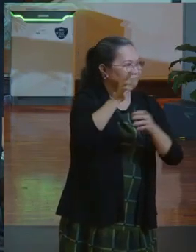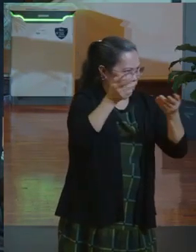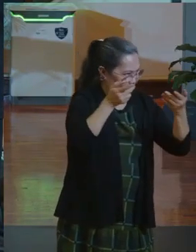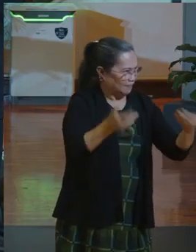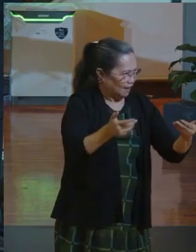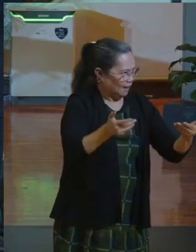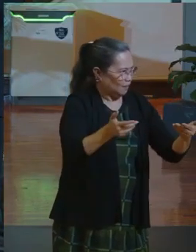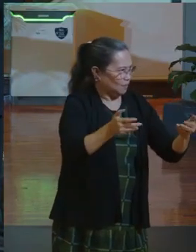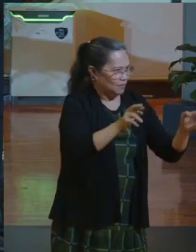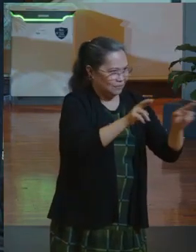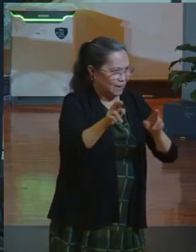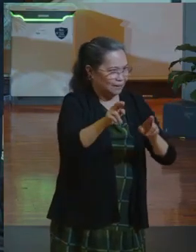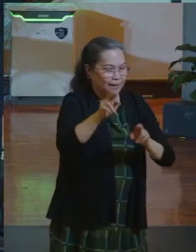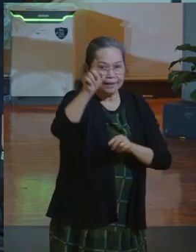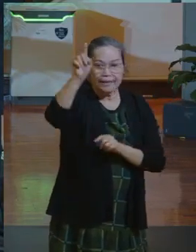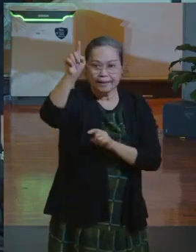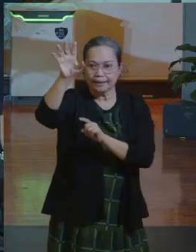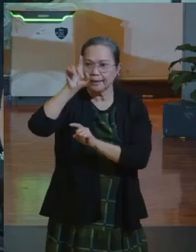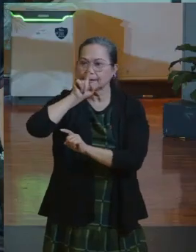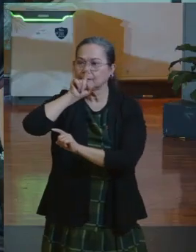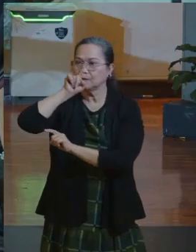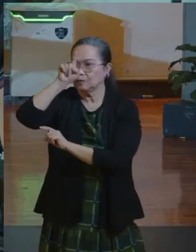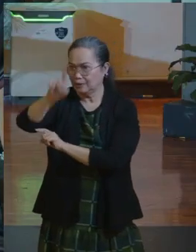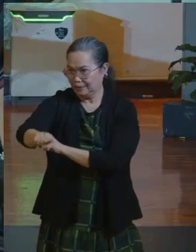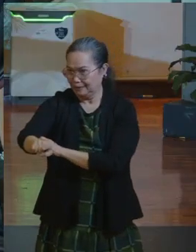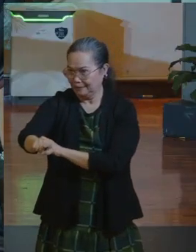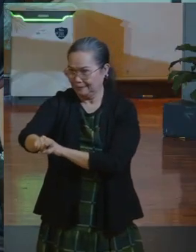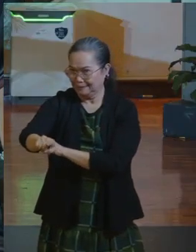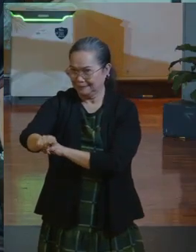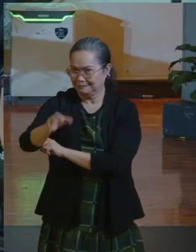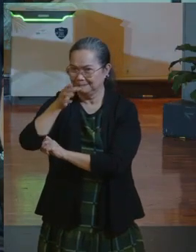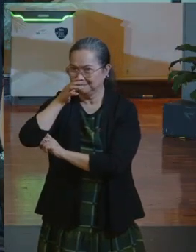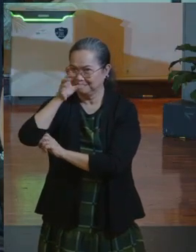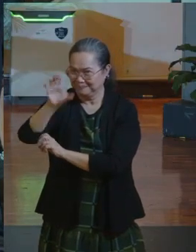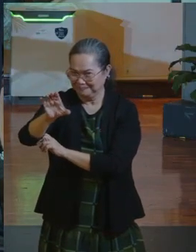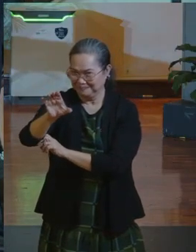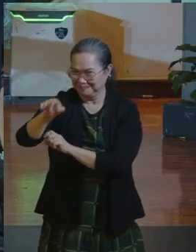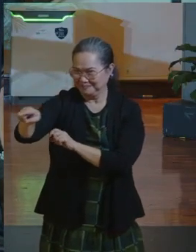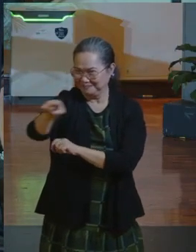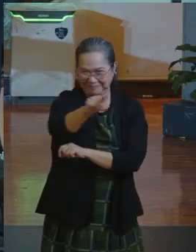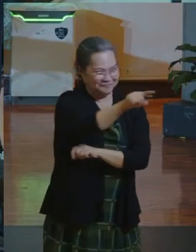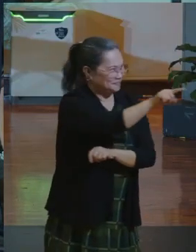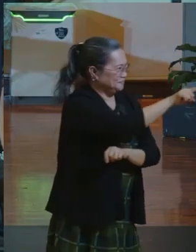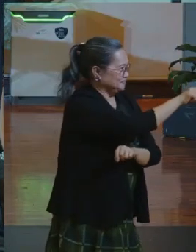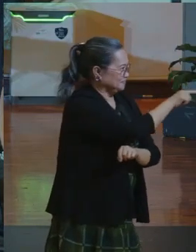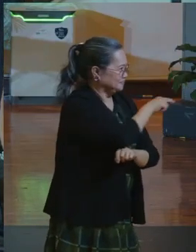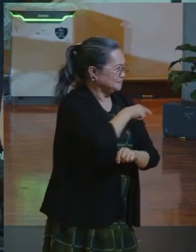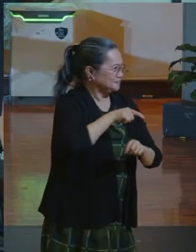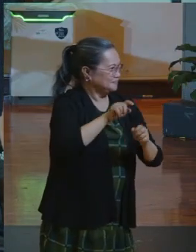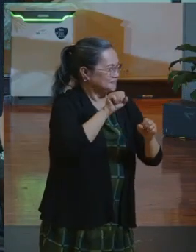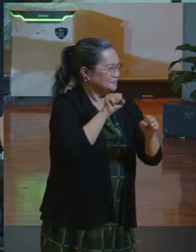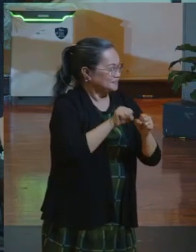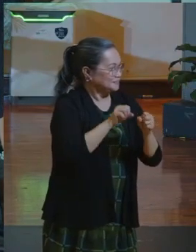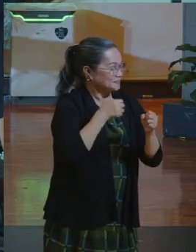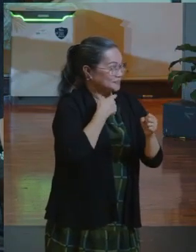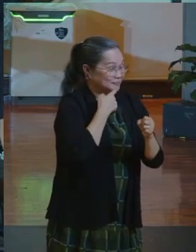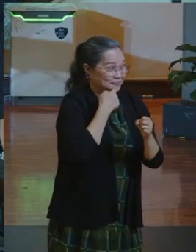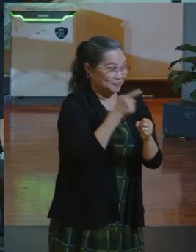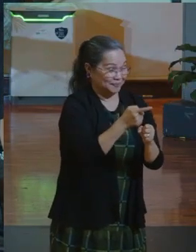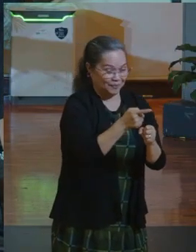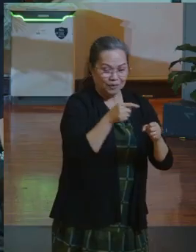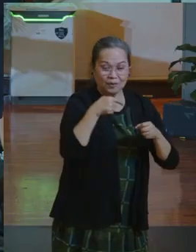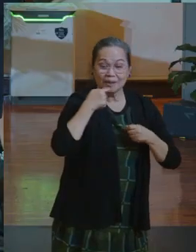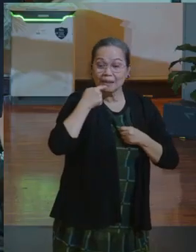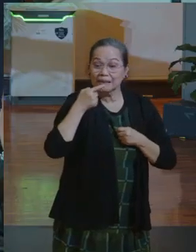ang iniutos ni Kristo Jesus sa kanyang mga alagad nung kanyang isinuho